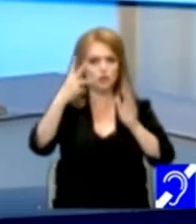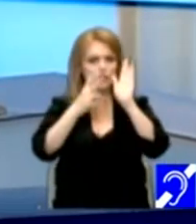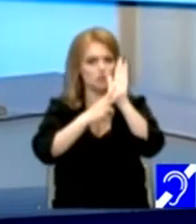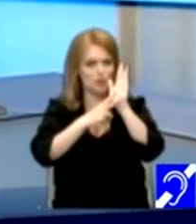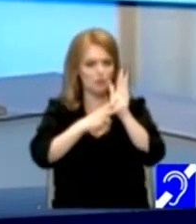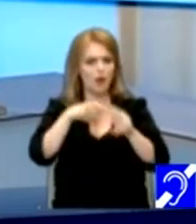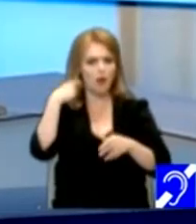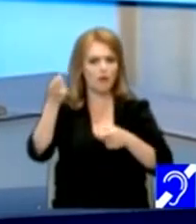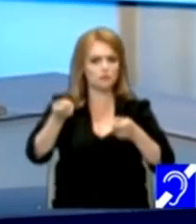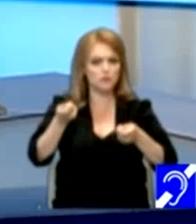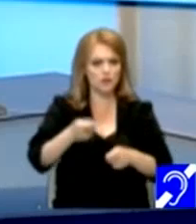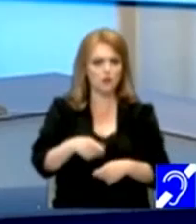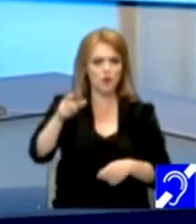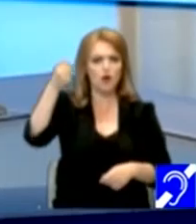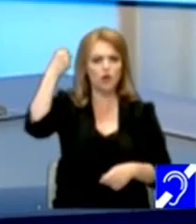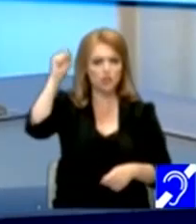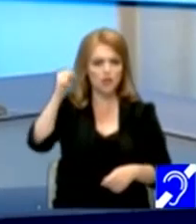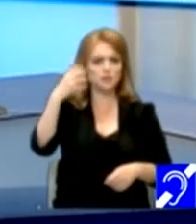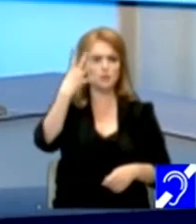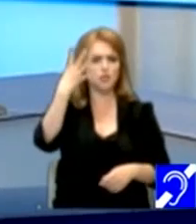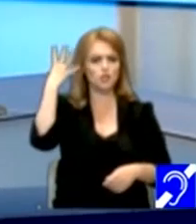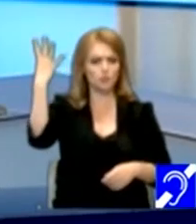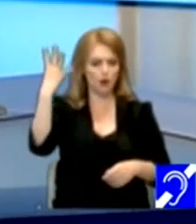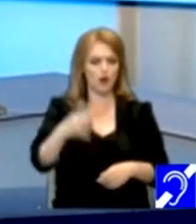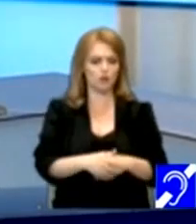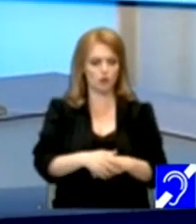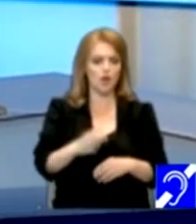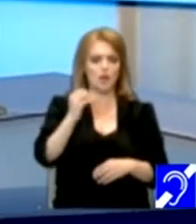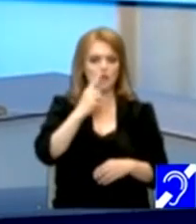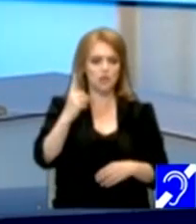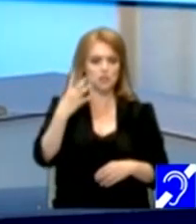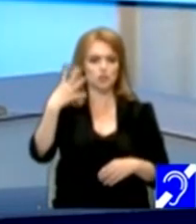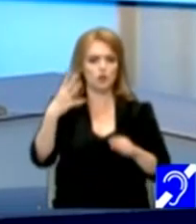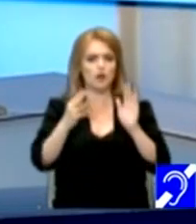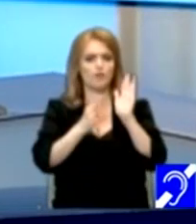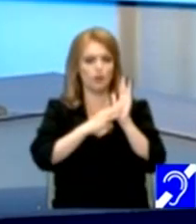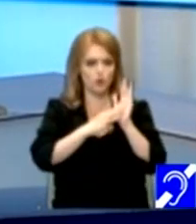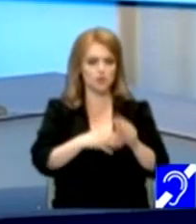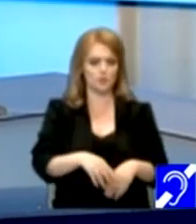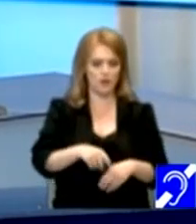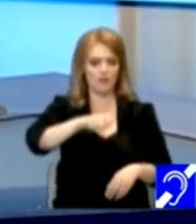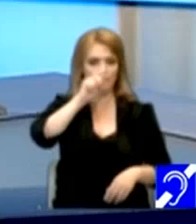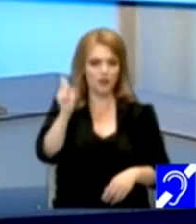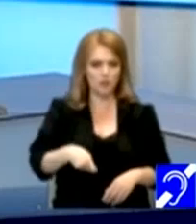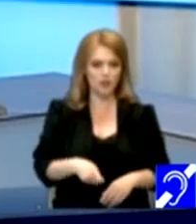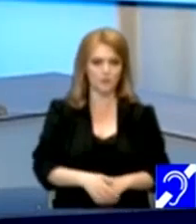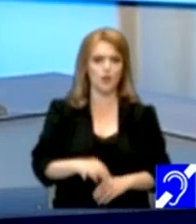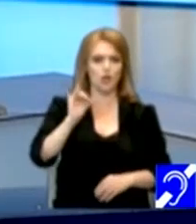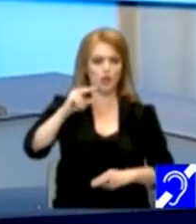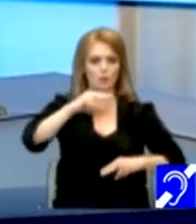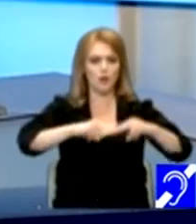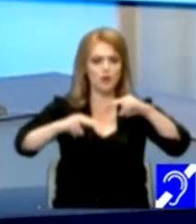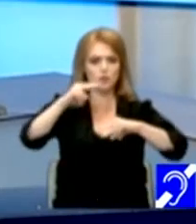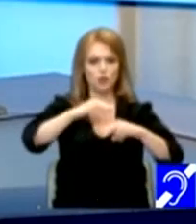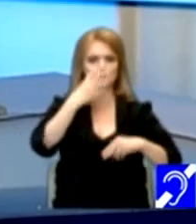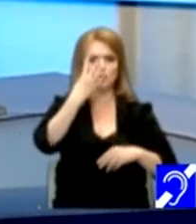ani pe tronul Moldovei istorice a câștigat 44 din cele 48 de războaie pe care le-a purtat și a ridicat